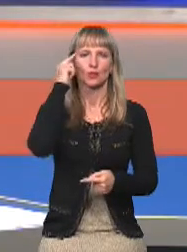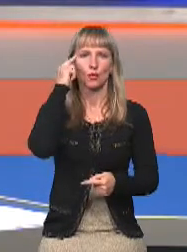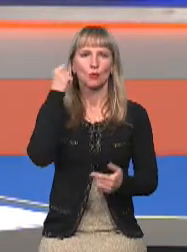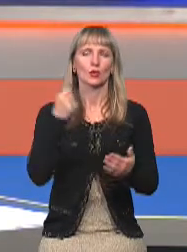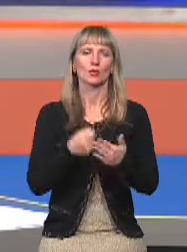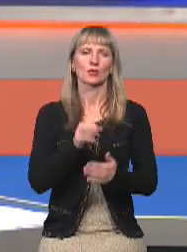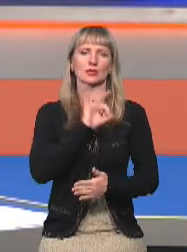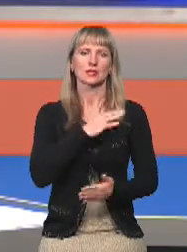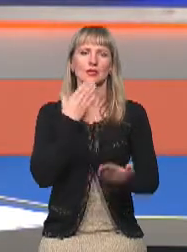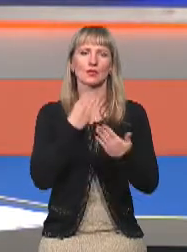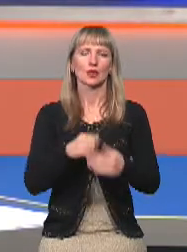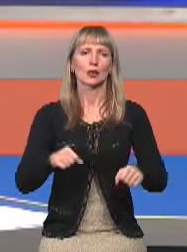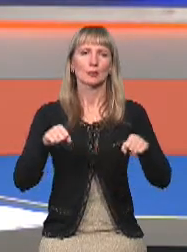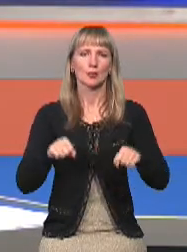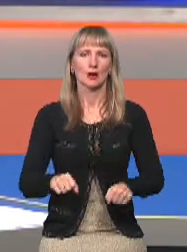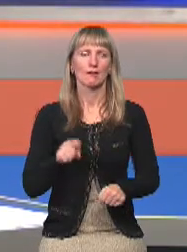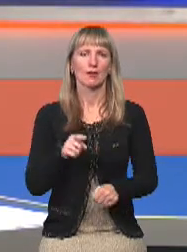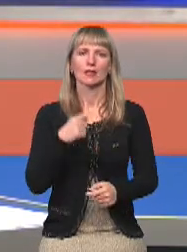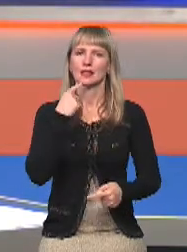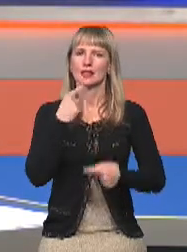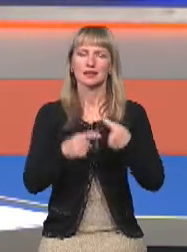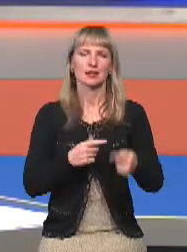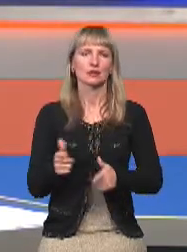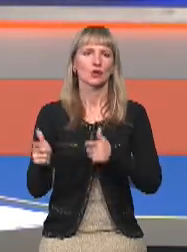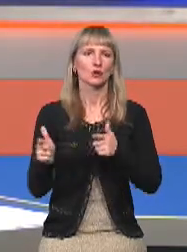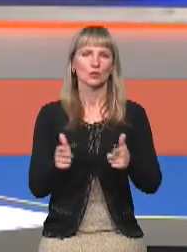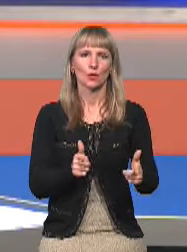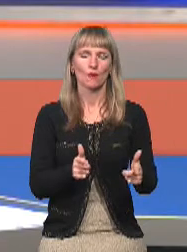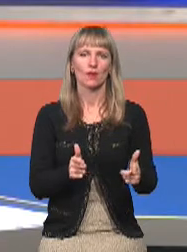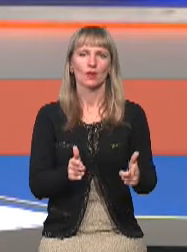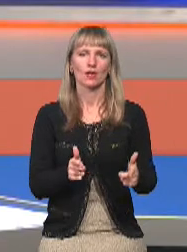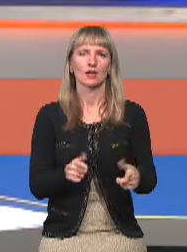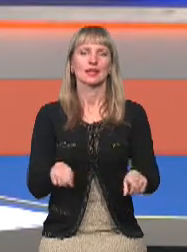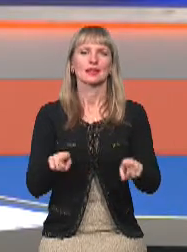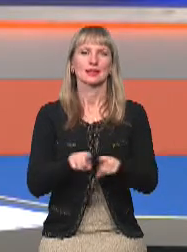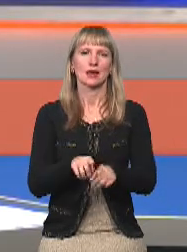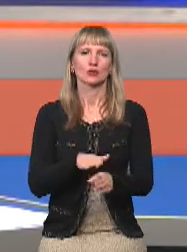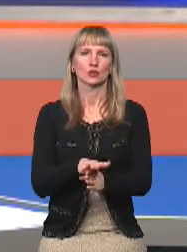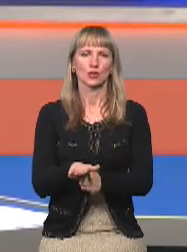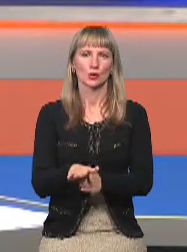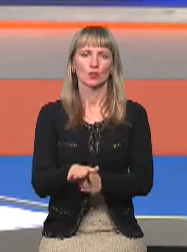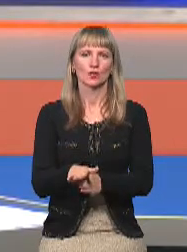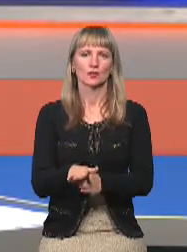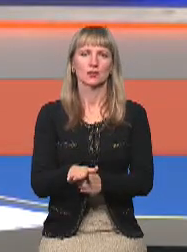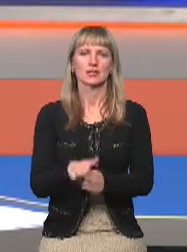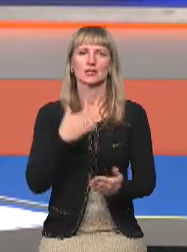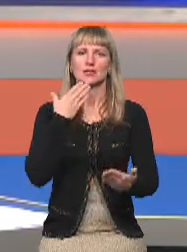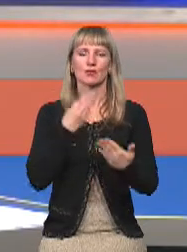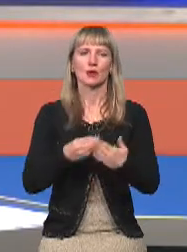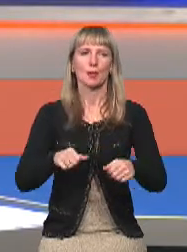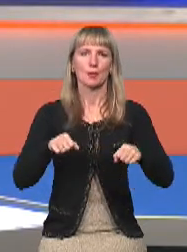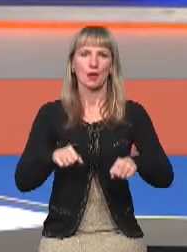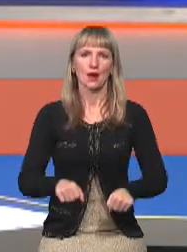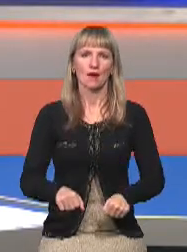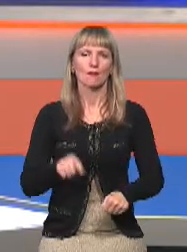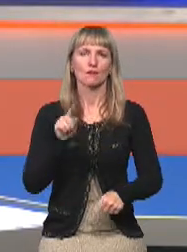до реалізації своїх прав. Вона не завжди готова також дотримуватися своїх прав, в